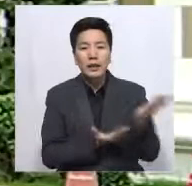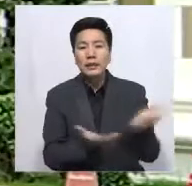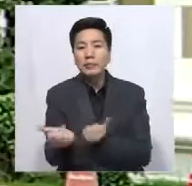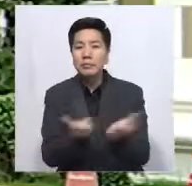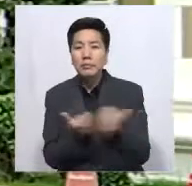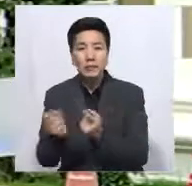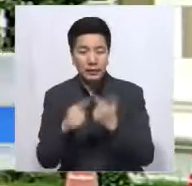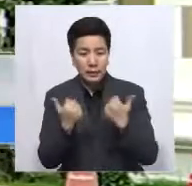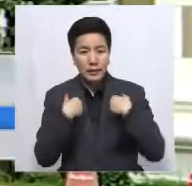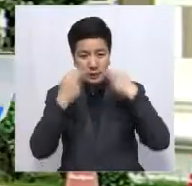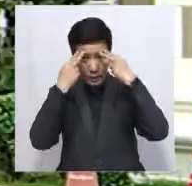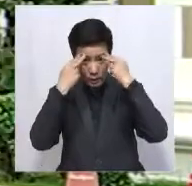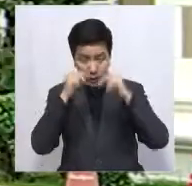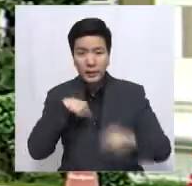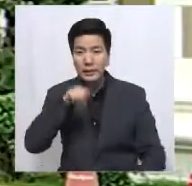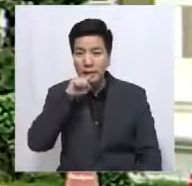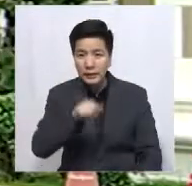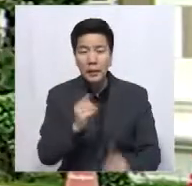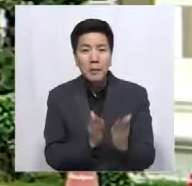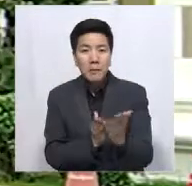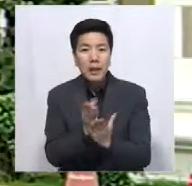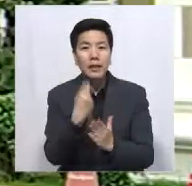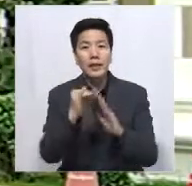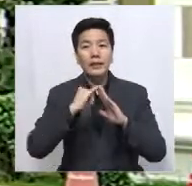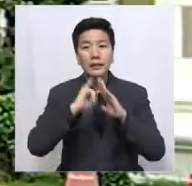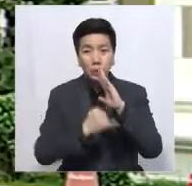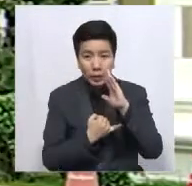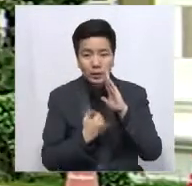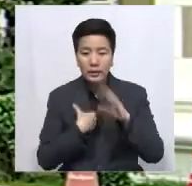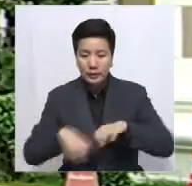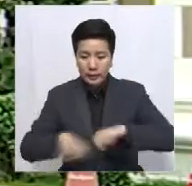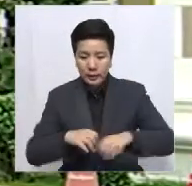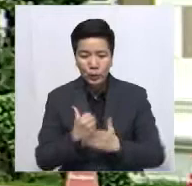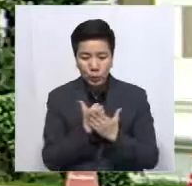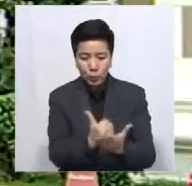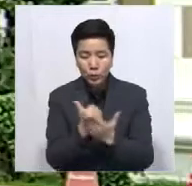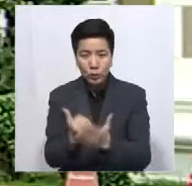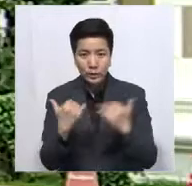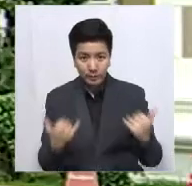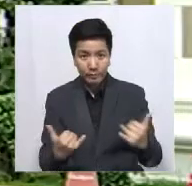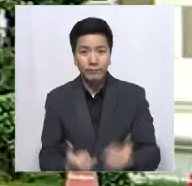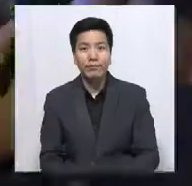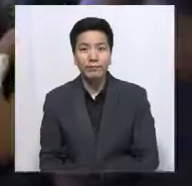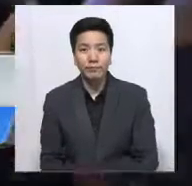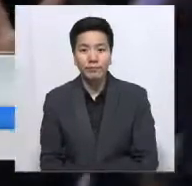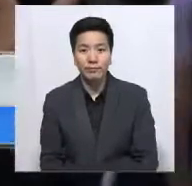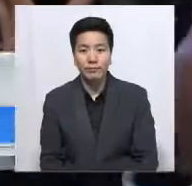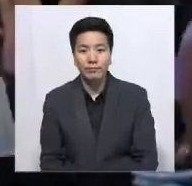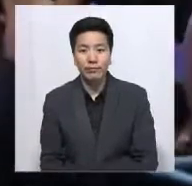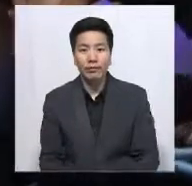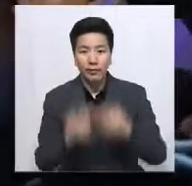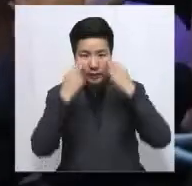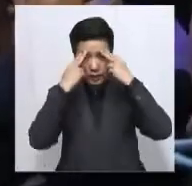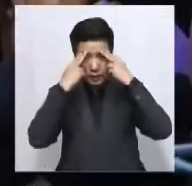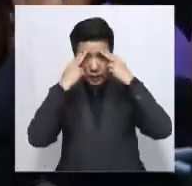บค่ะซึ่งนายกรัฐมนตรีนะคะได้สั่งการผ่านให้ทางจังหวัดเข้าไปดำเนินการช่วยเหลือในทันทีค่ะพลเอกประ